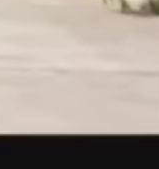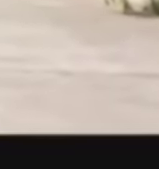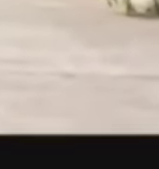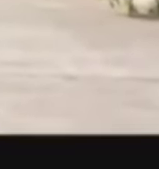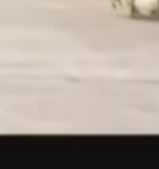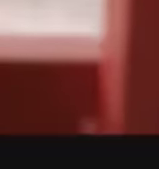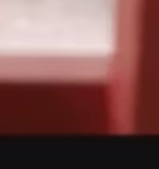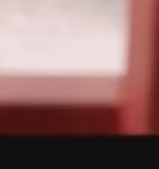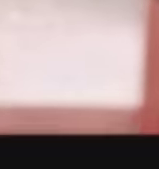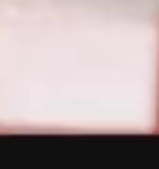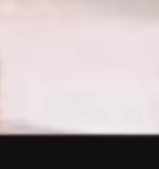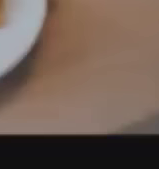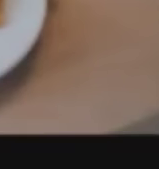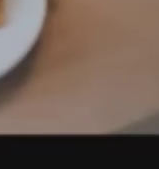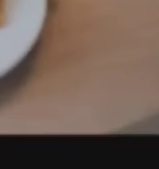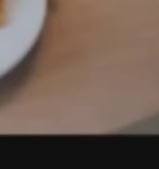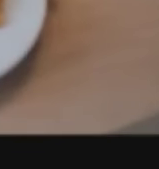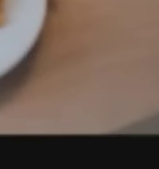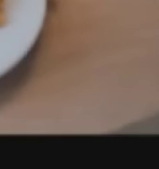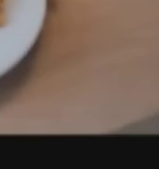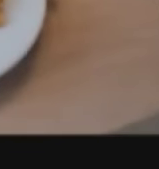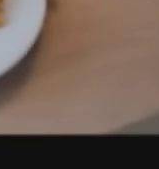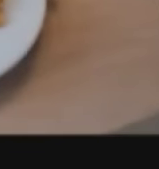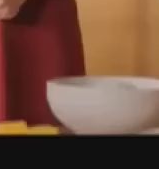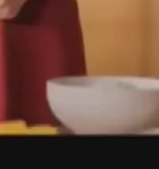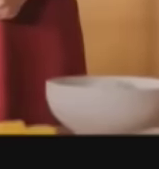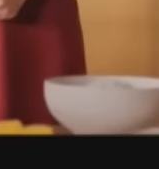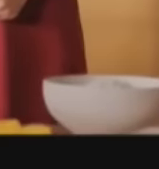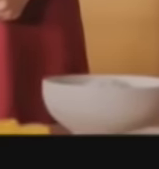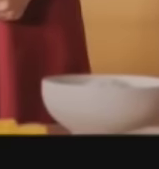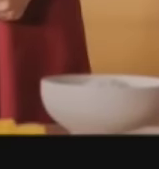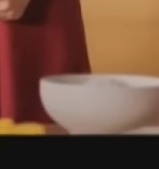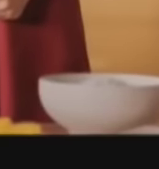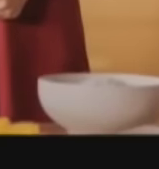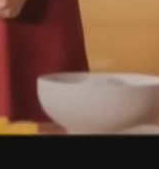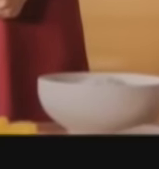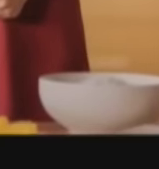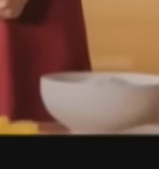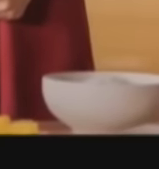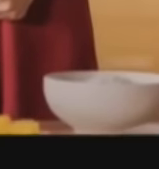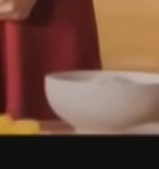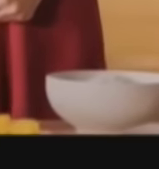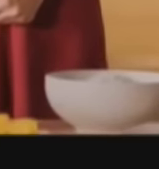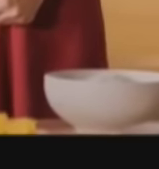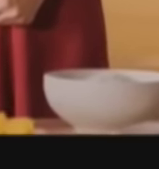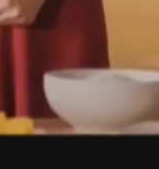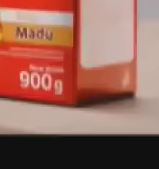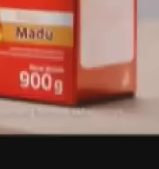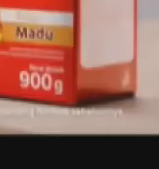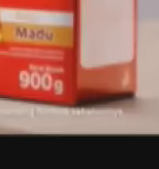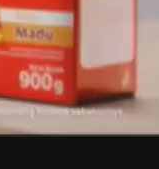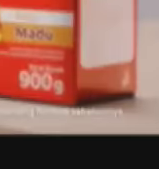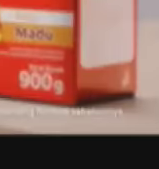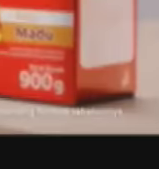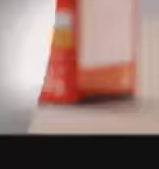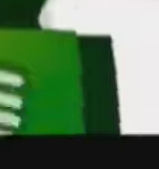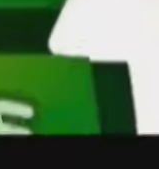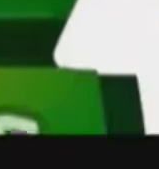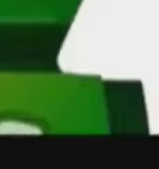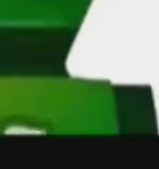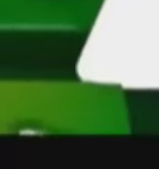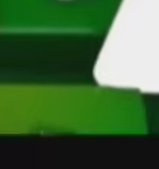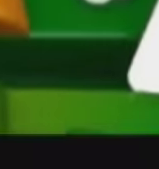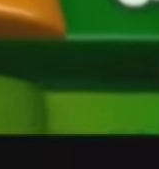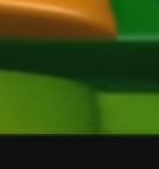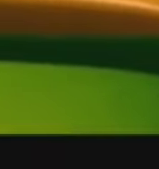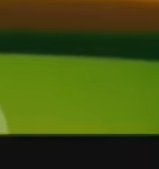yuk, warung kiri sampai deh. Rahasianya, makanan bergizi, tapi minyak ikannya, omega-3-nya. Bantu lengkapi nutrisinya